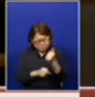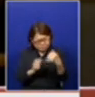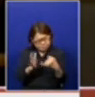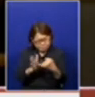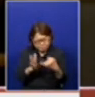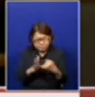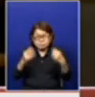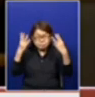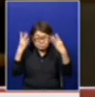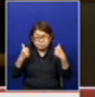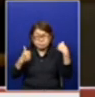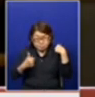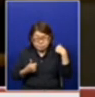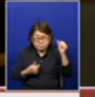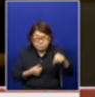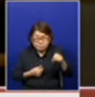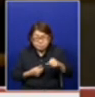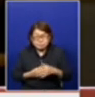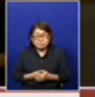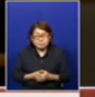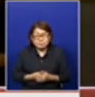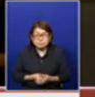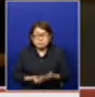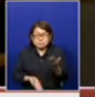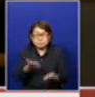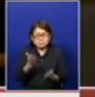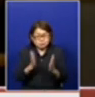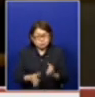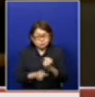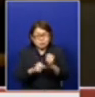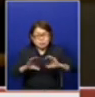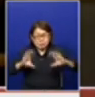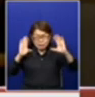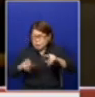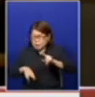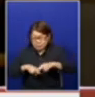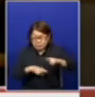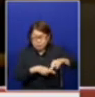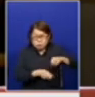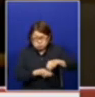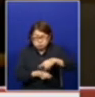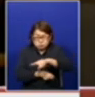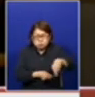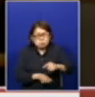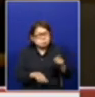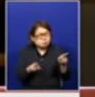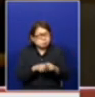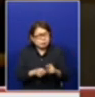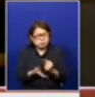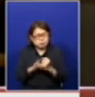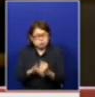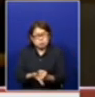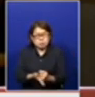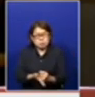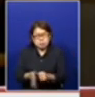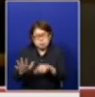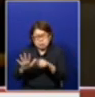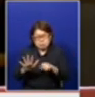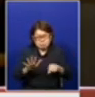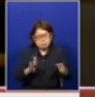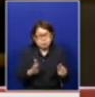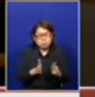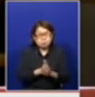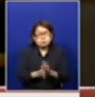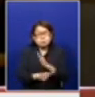ไม่ว่าข้าราชการที่อยู่ในห้องนี้ทุกคนควรได้รับการเยียวยา15,000เหมือนกันแล้วจะเอาเงินมาจากไหนอ่ะทยอยจ่าย